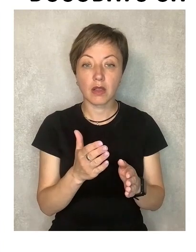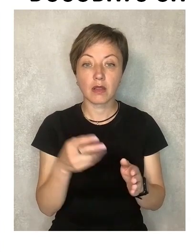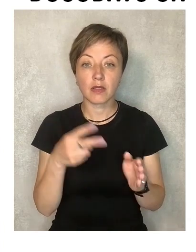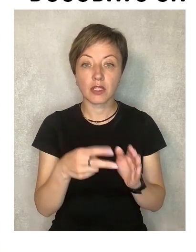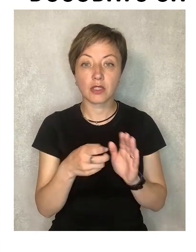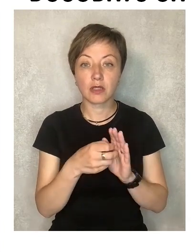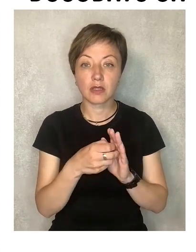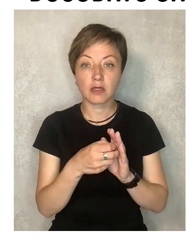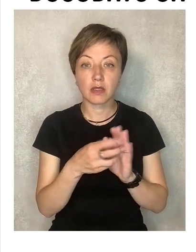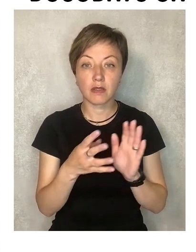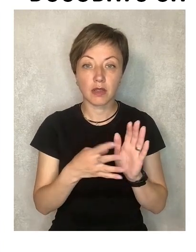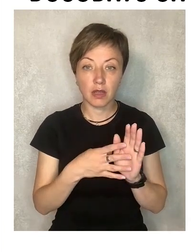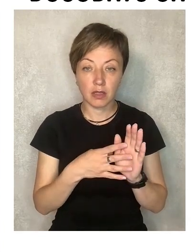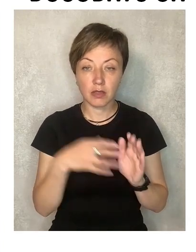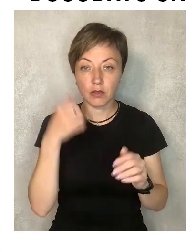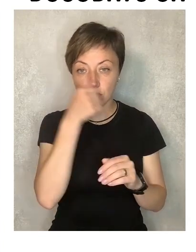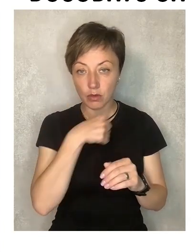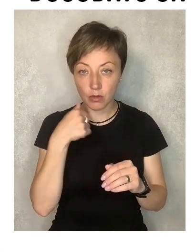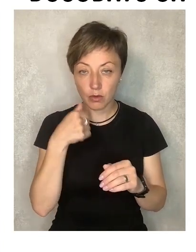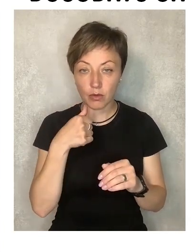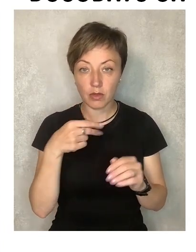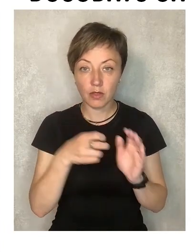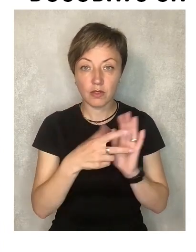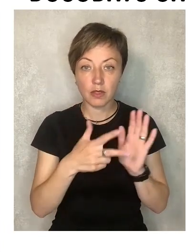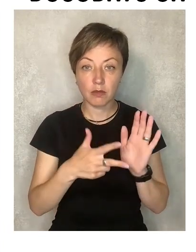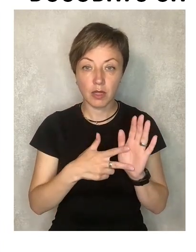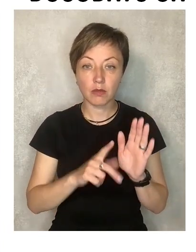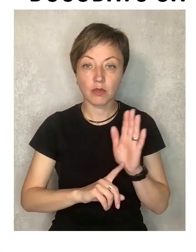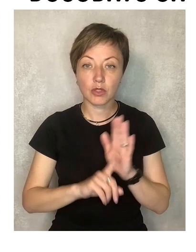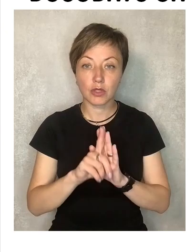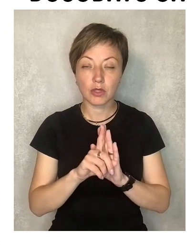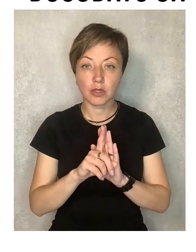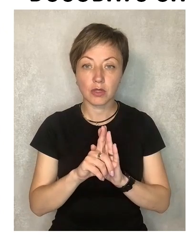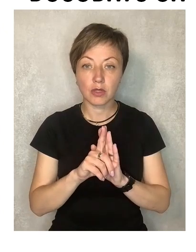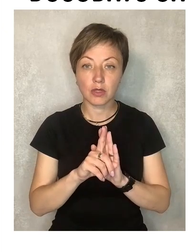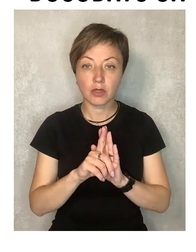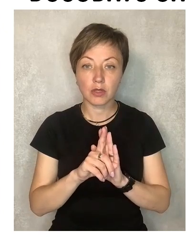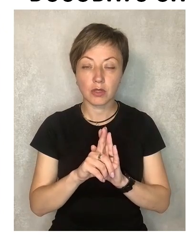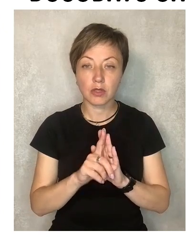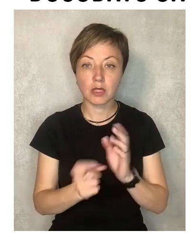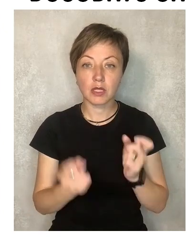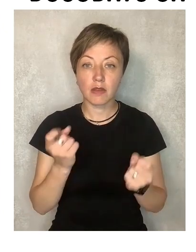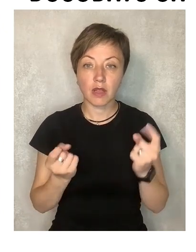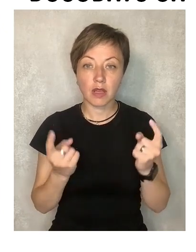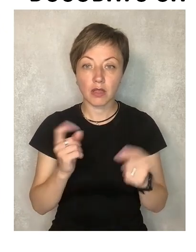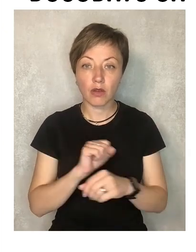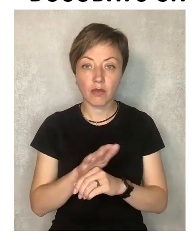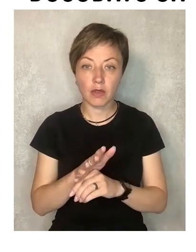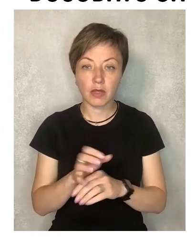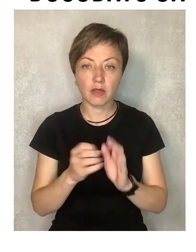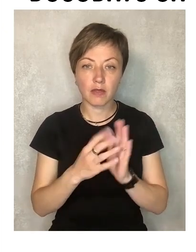почався З 18-го року, як тільки почали з'являтися ковідні обмеження, там